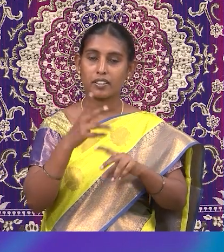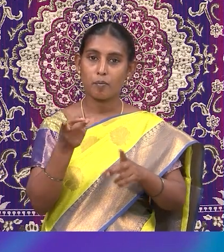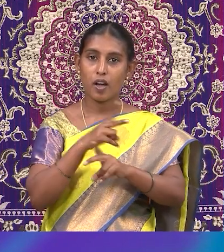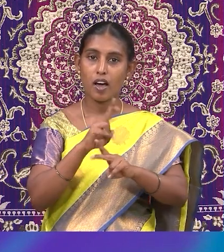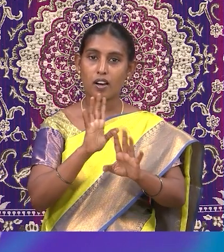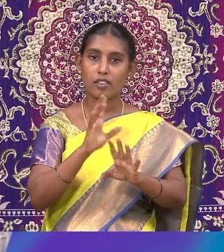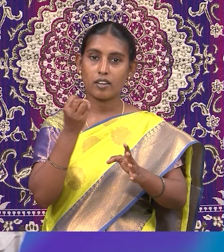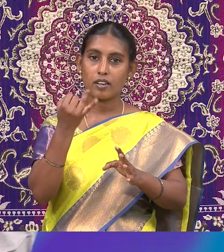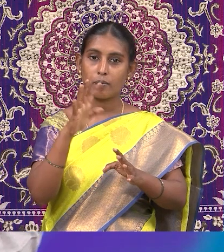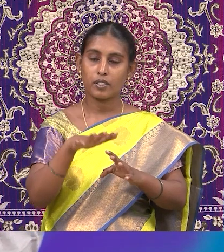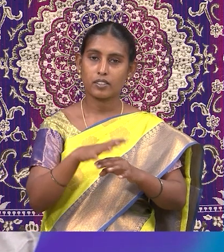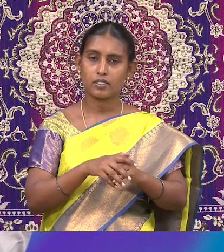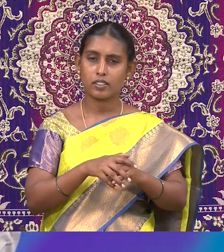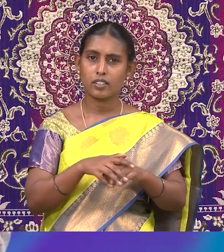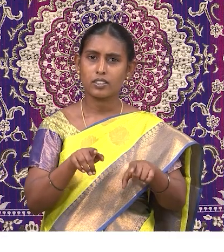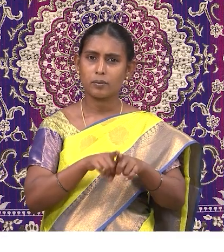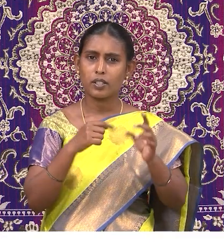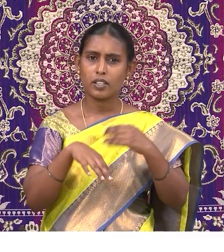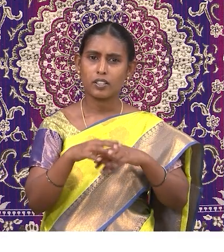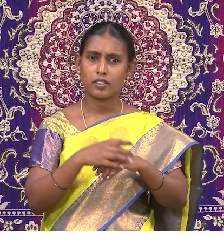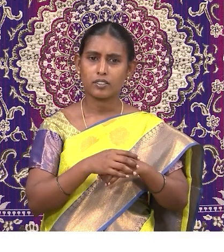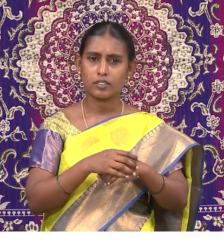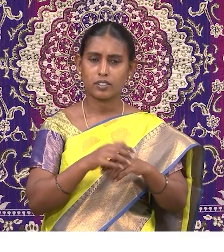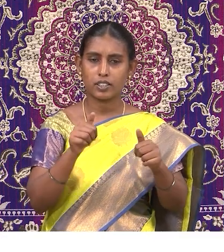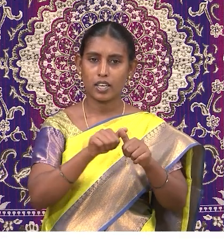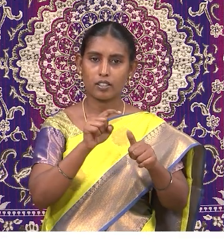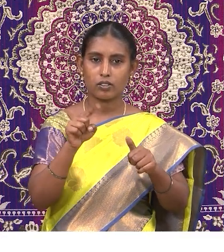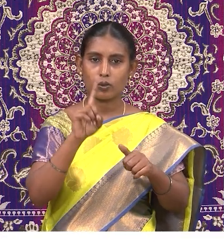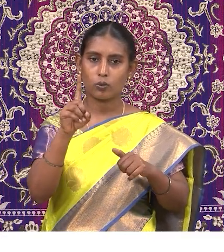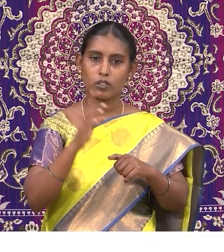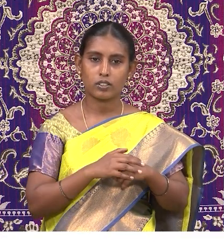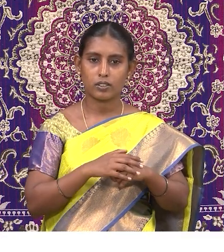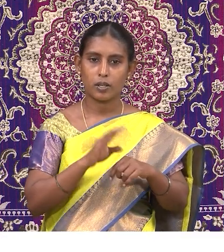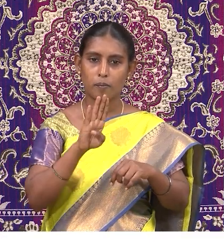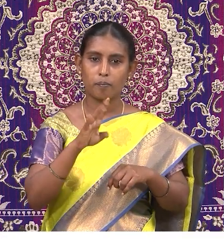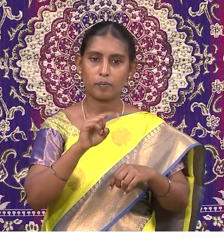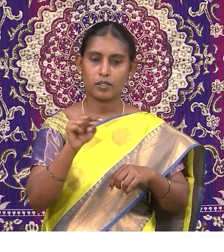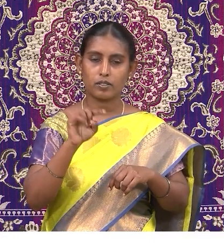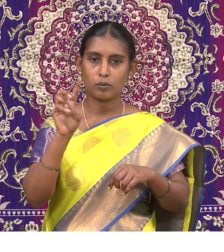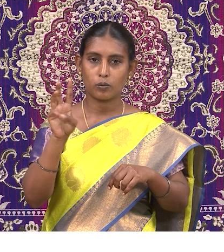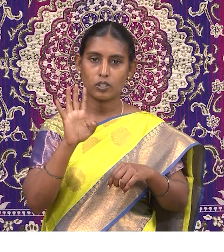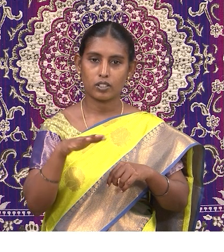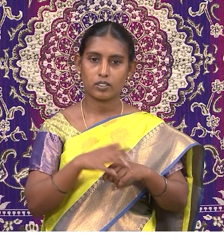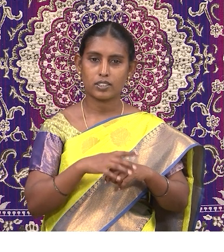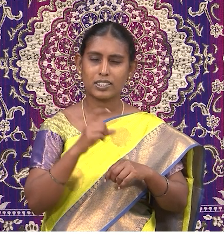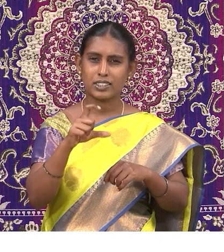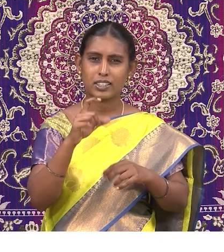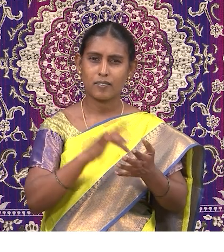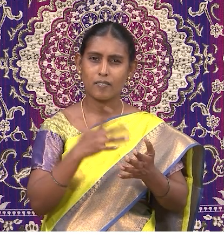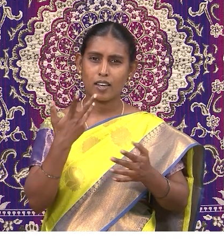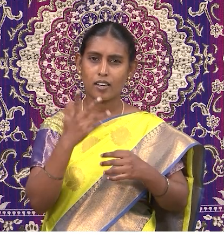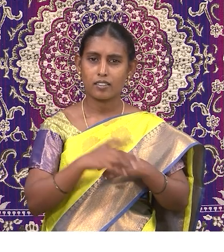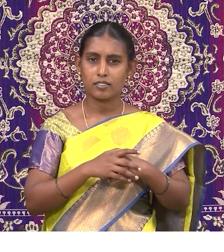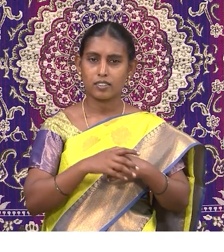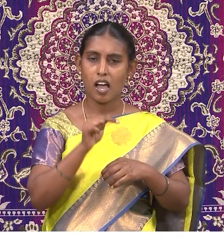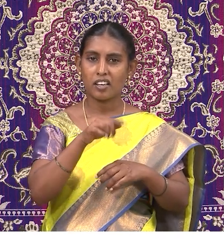மாலி உறுப்பு இல்லாமல் கொடுத்தா என்ன பண்ணுறது? அப்போது இப்போ ஏ ஈக்குவல் டு ஒன்று நேரியாச்சு, பி ஈக்குவல் டு மூணு நேரியாச்சு, சி யார் அங்கே?